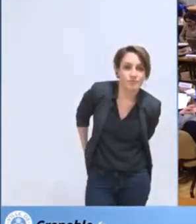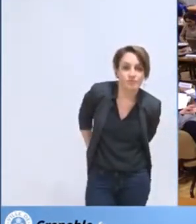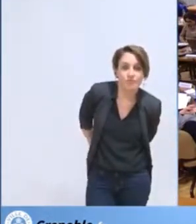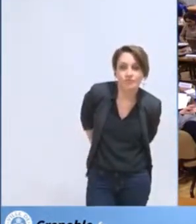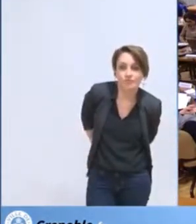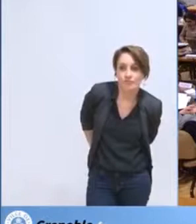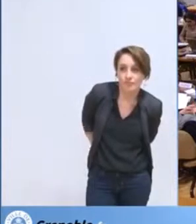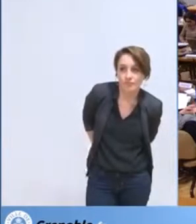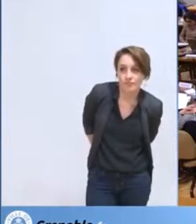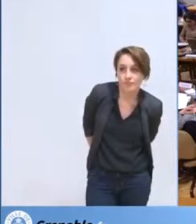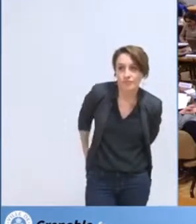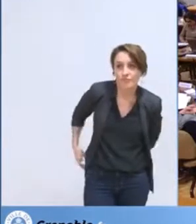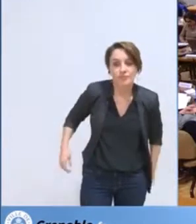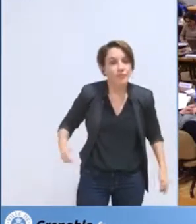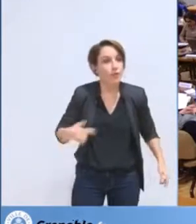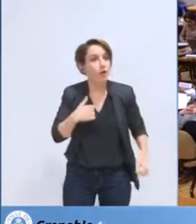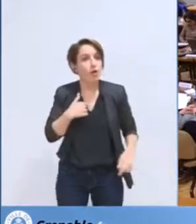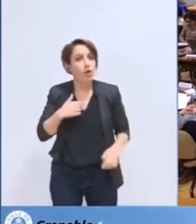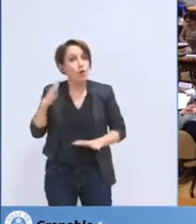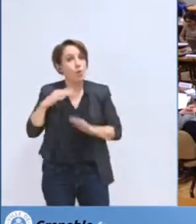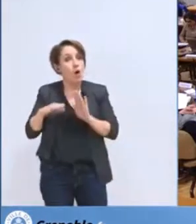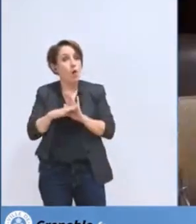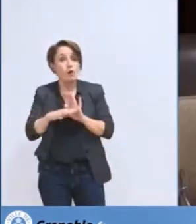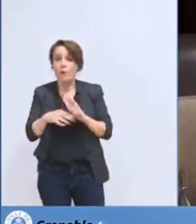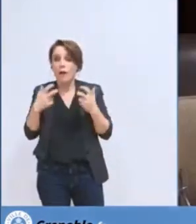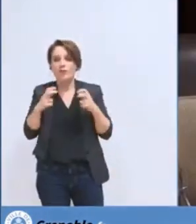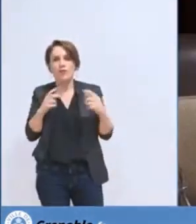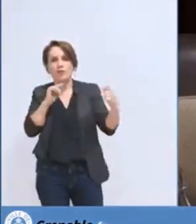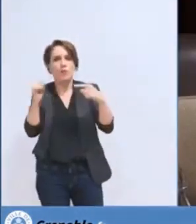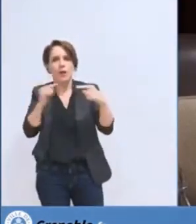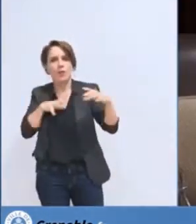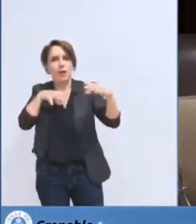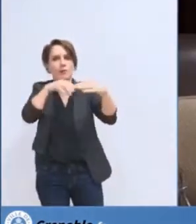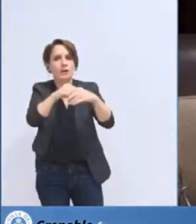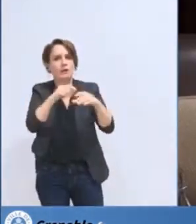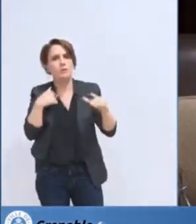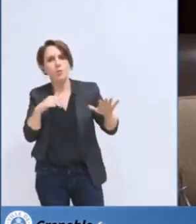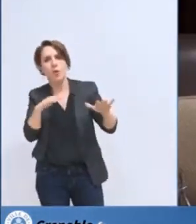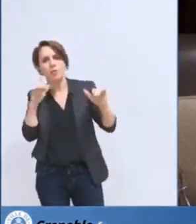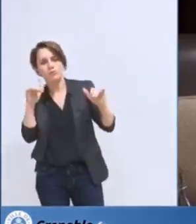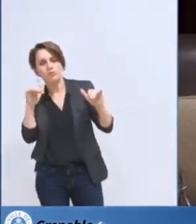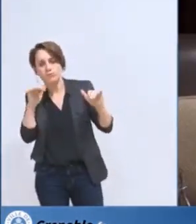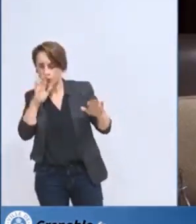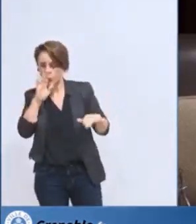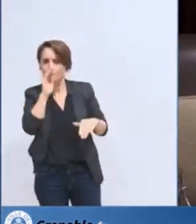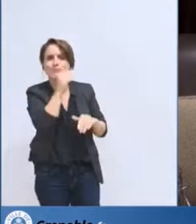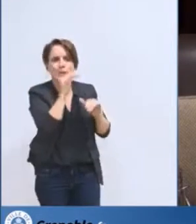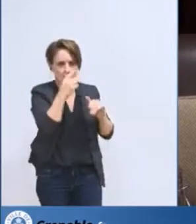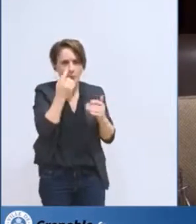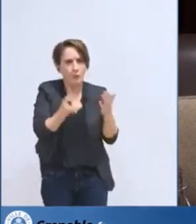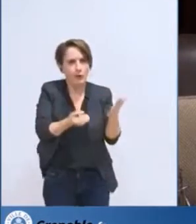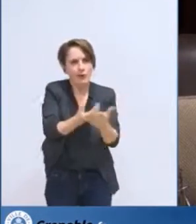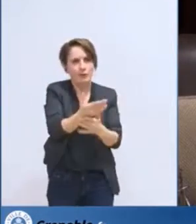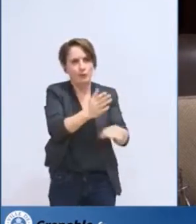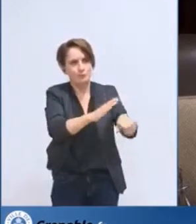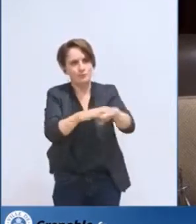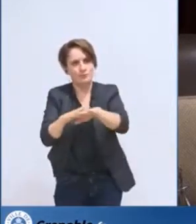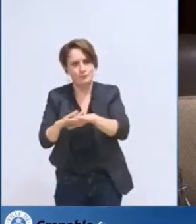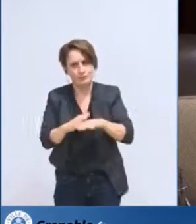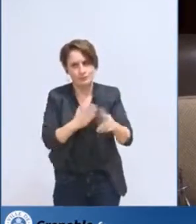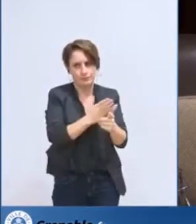j'aimerais quand même apporter au moins deux précisions. La première, c'est que, en effet, lorsque nous avons présenté le projet